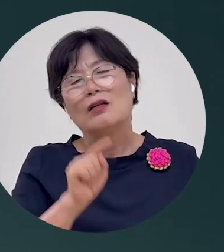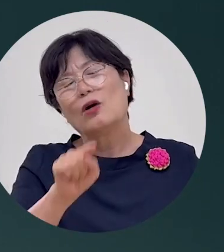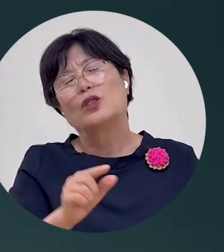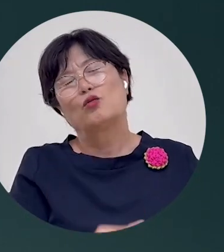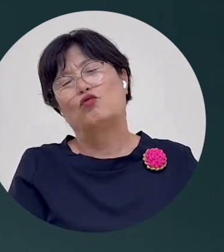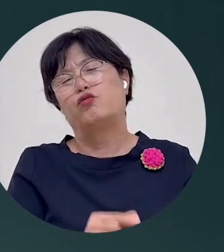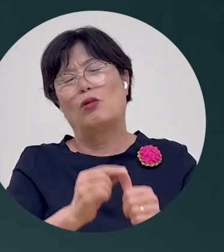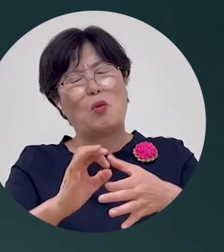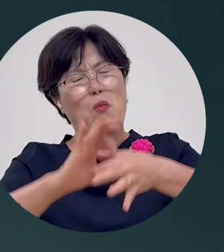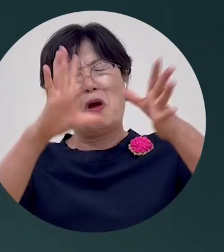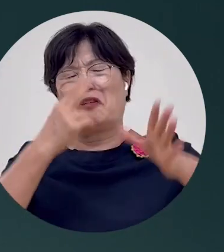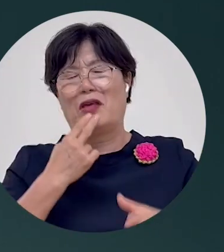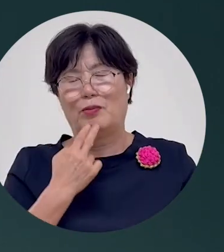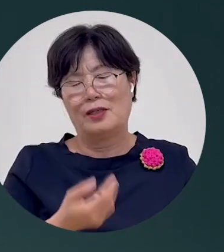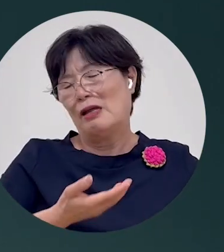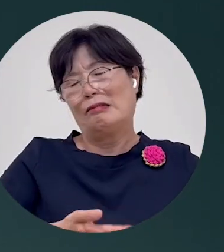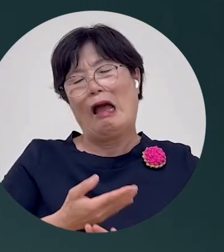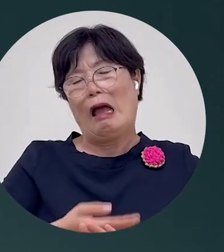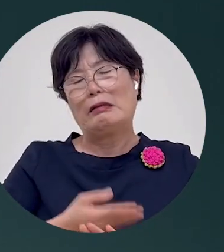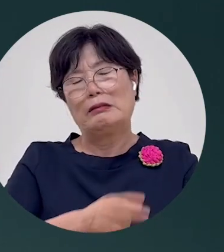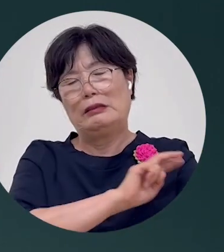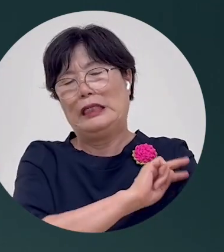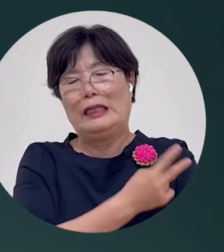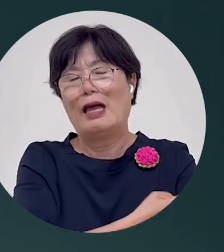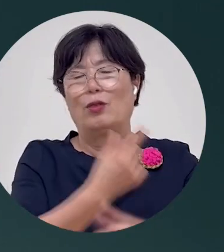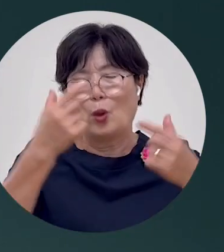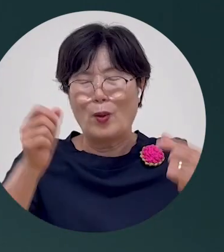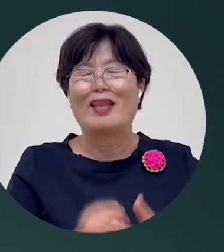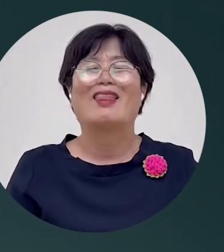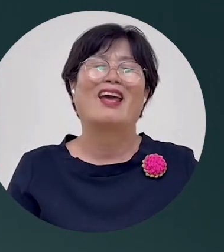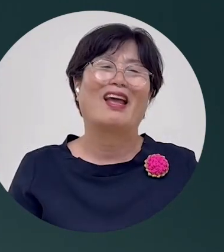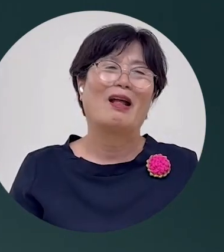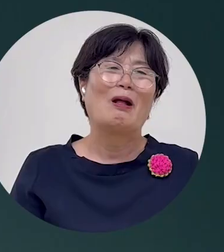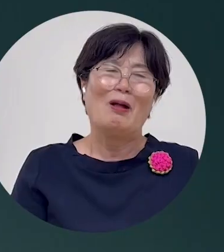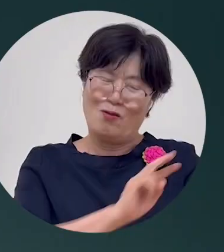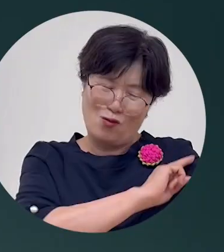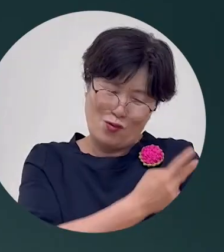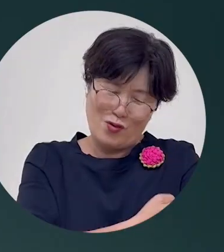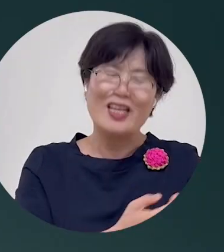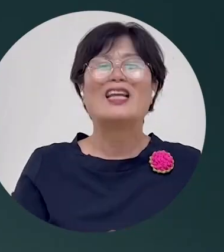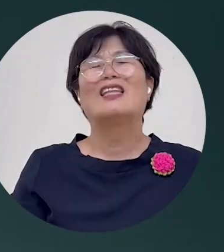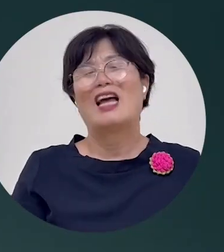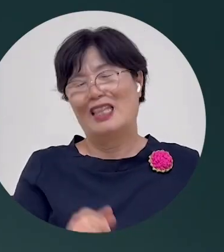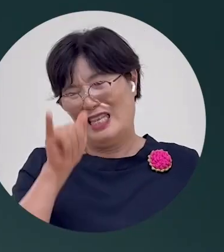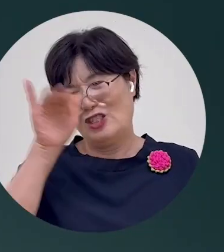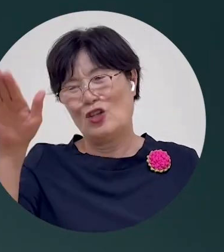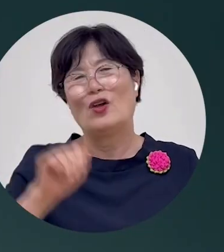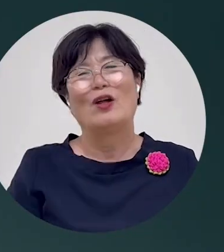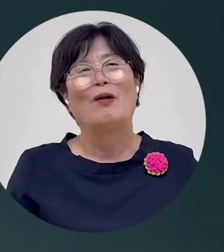있는 겁니다. 다른 복음을 믿는 겁니다. 유사한 비슷한 복음을 믿는 겁니다.